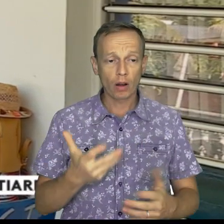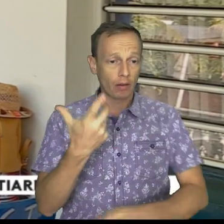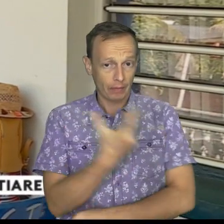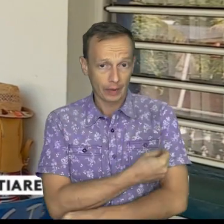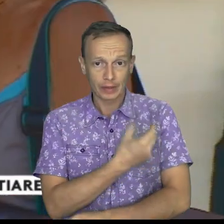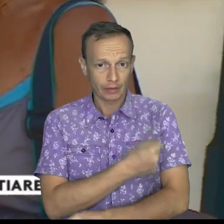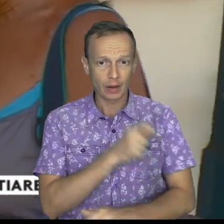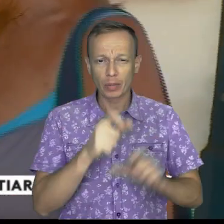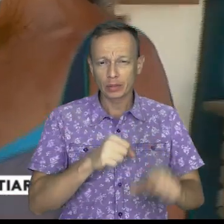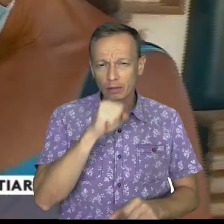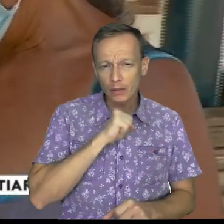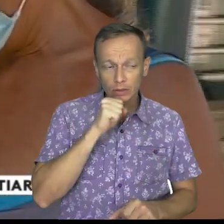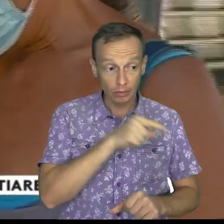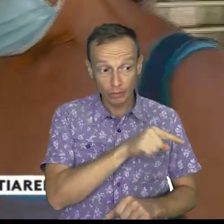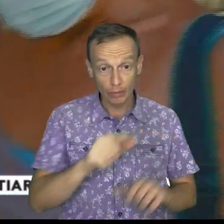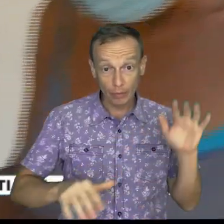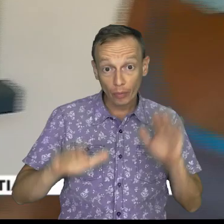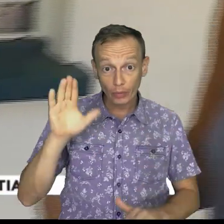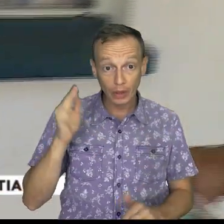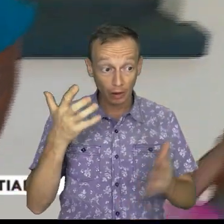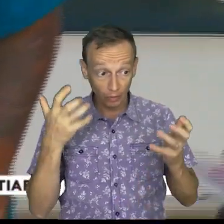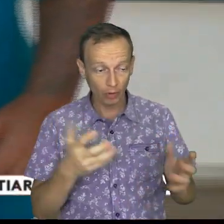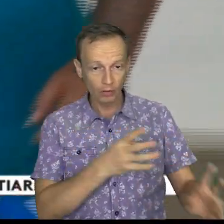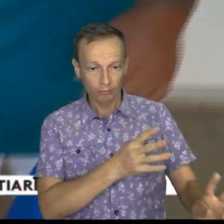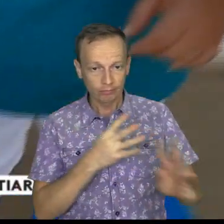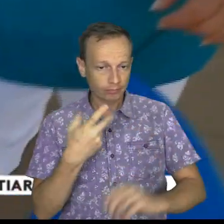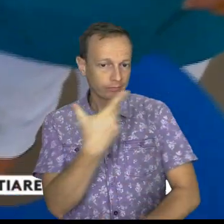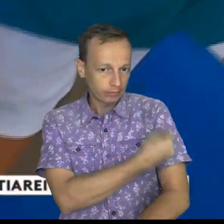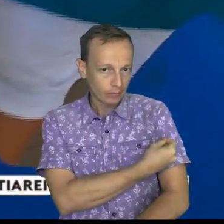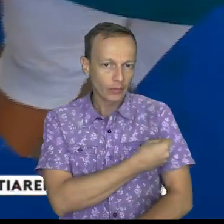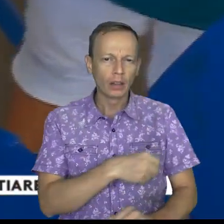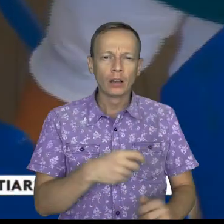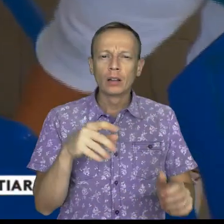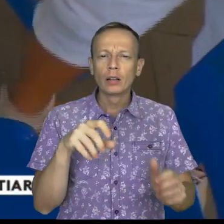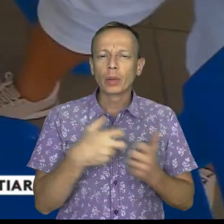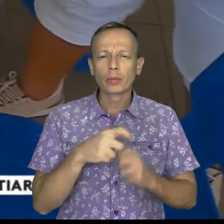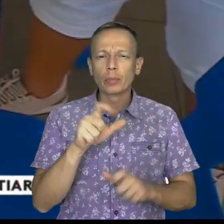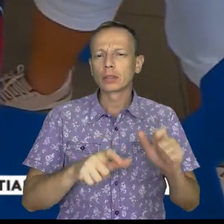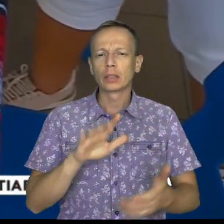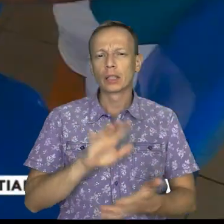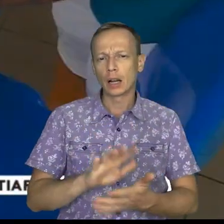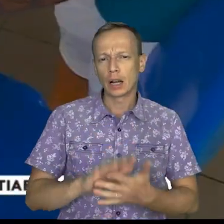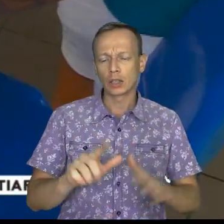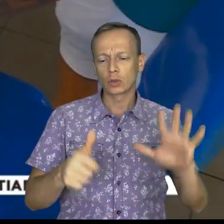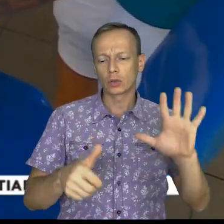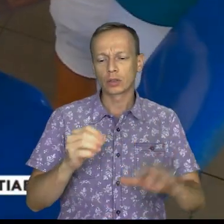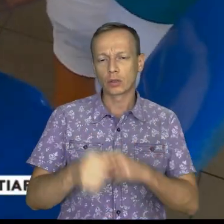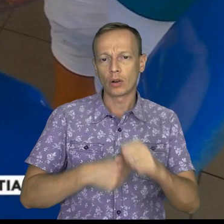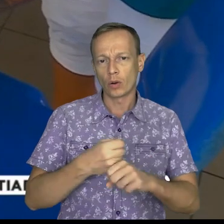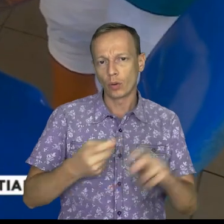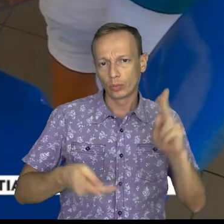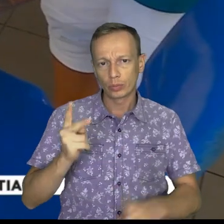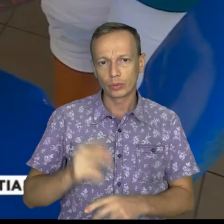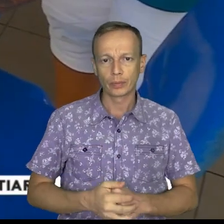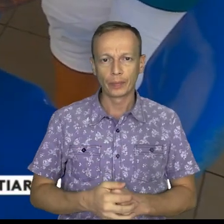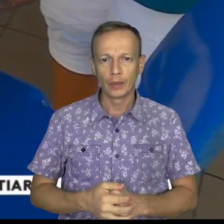de vacciner les Matayepo volontaires à la vaccination, notamment ceux et celles qui sont âgés de plus de 60